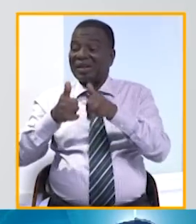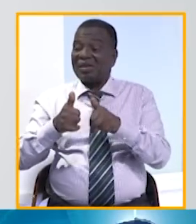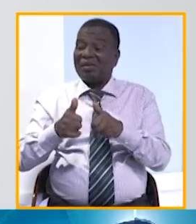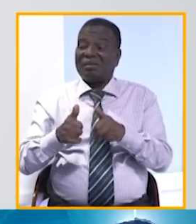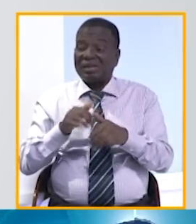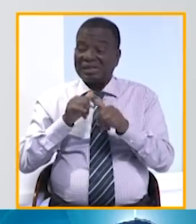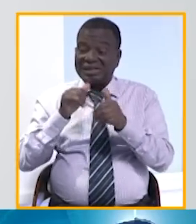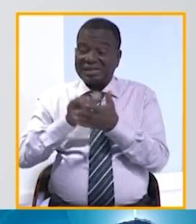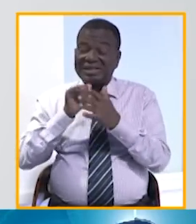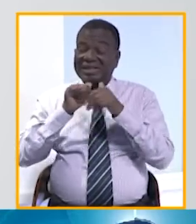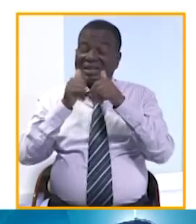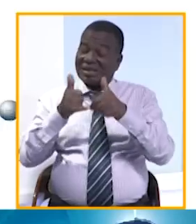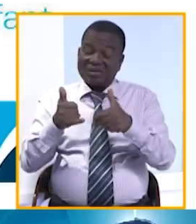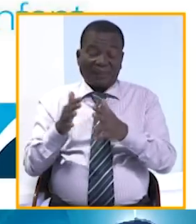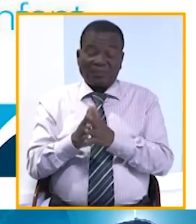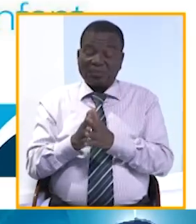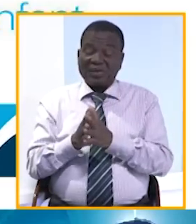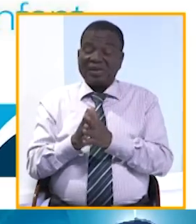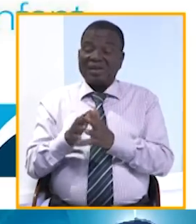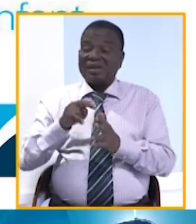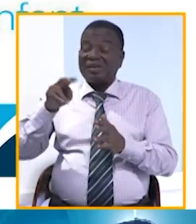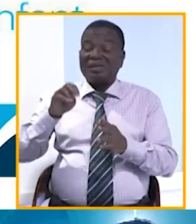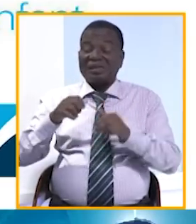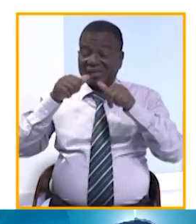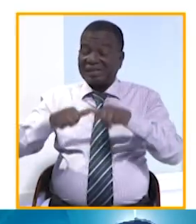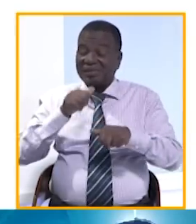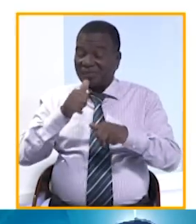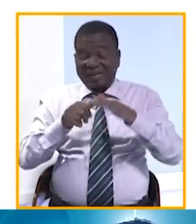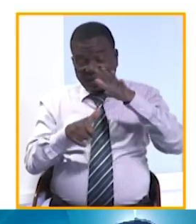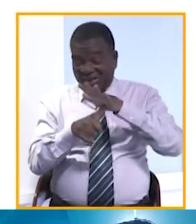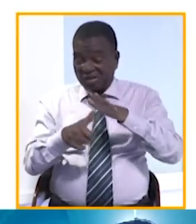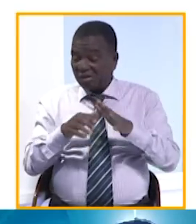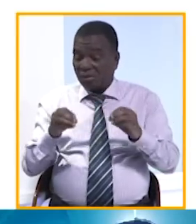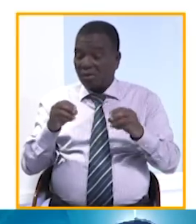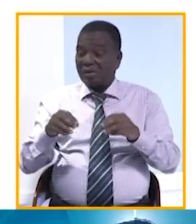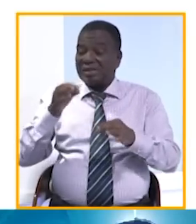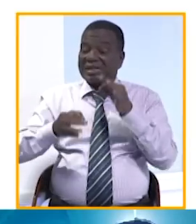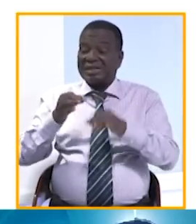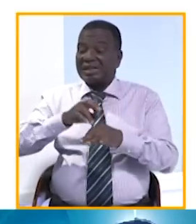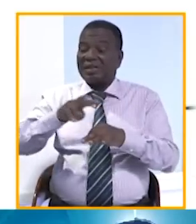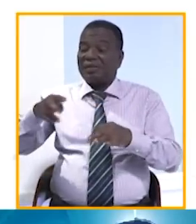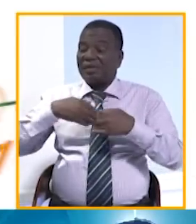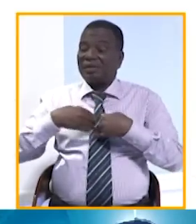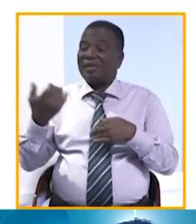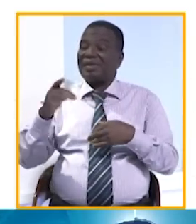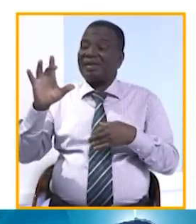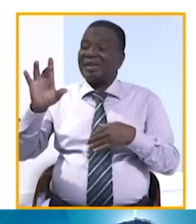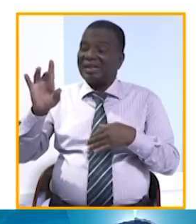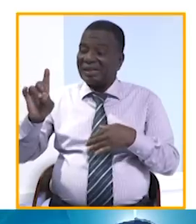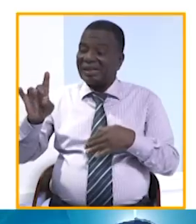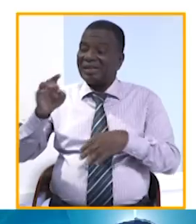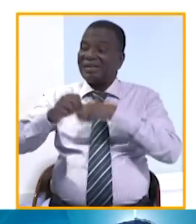1 650 3788. Le 28 novembre 2022, 12 258 doses de vaccins ont été administrées, soit un total de 21